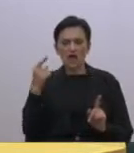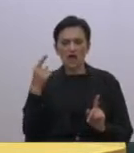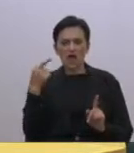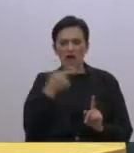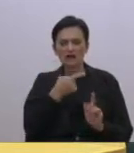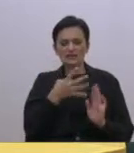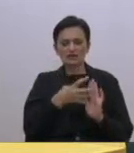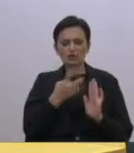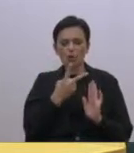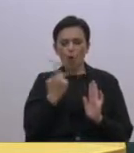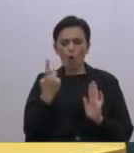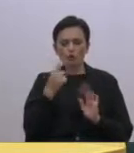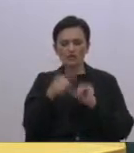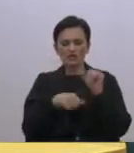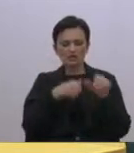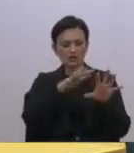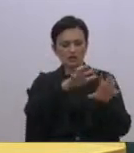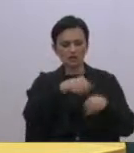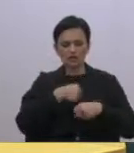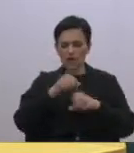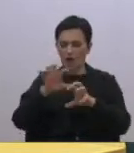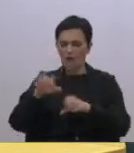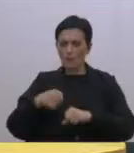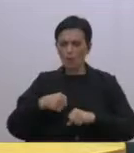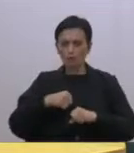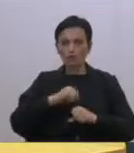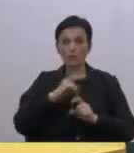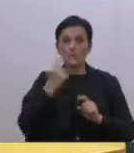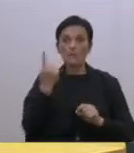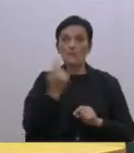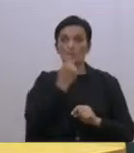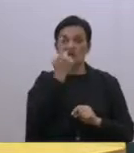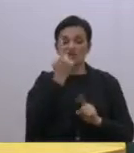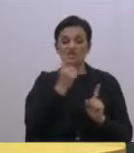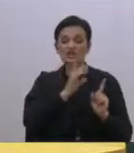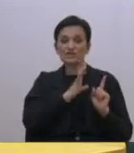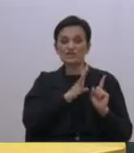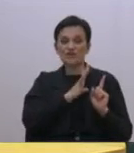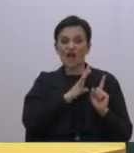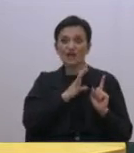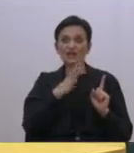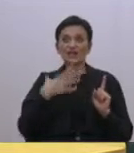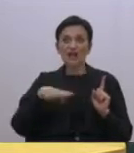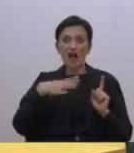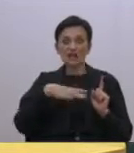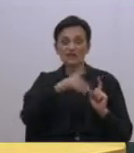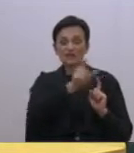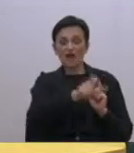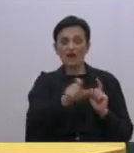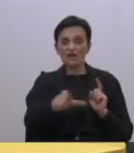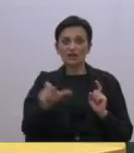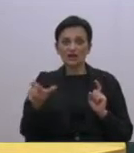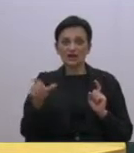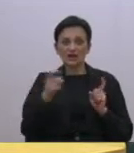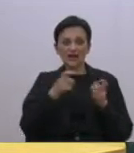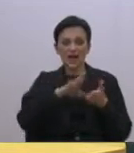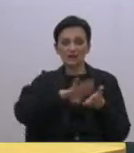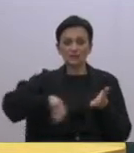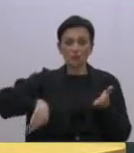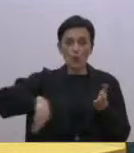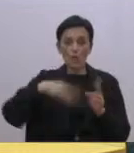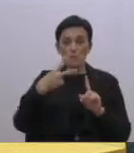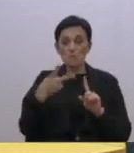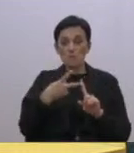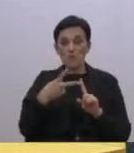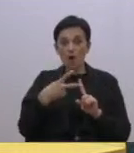1921 წელს ჩამოართვეს მეორე დეკრეტით. პირველი დეკრეტი იყო განიარაღება, ქართველი ხალხის განიარაღება და